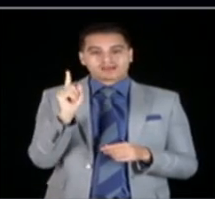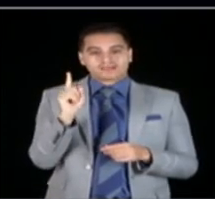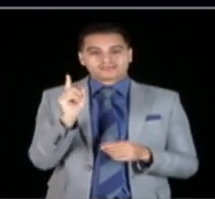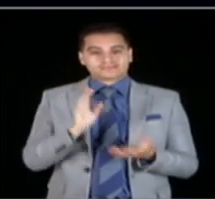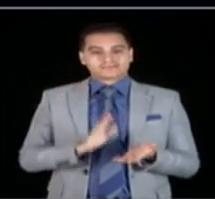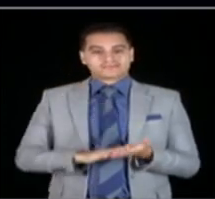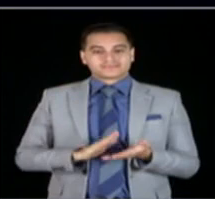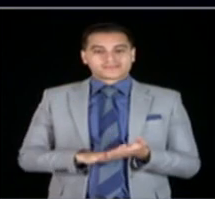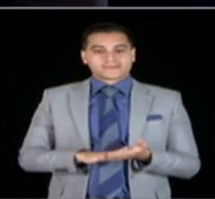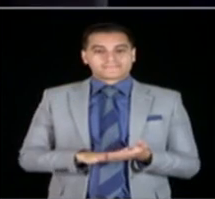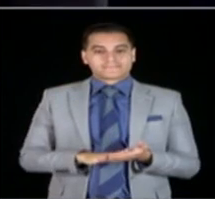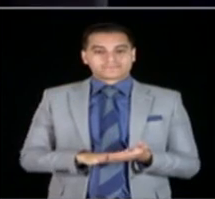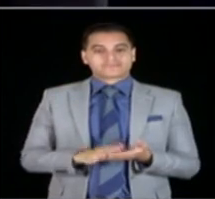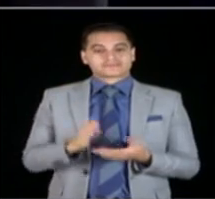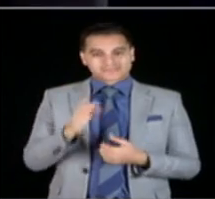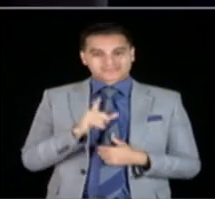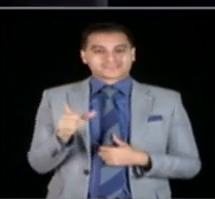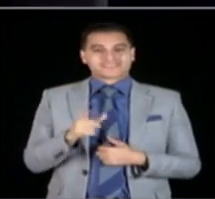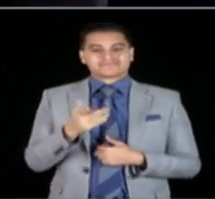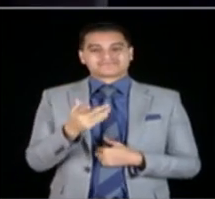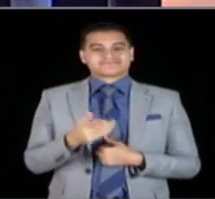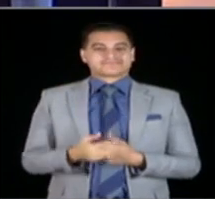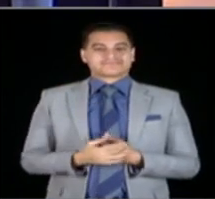بجد؟ أيوة دي تلحينها تقريبا. إيه ده؟ إجابة صحيحة.